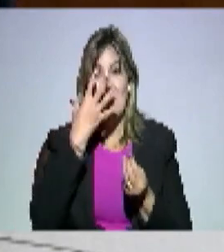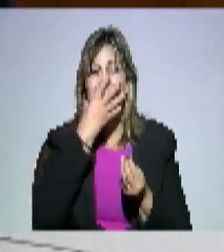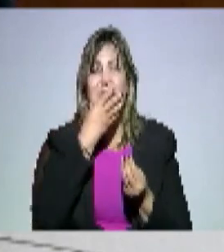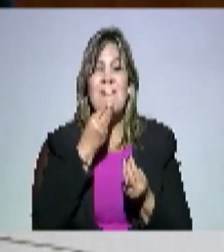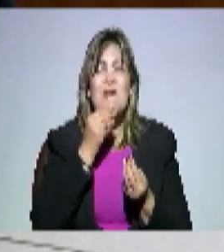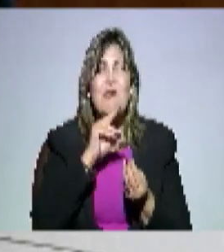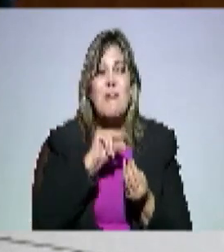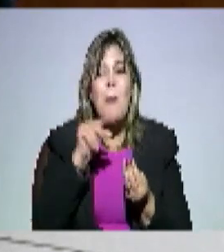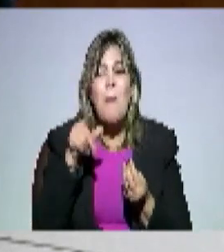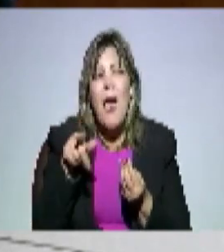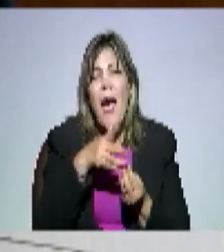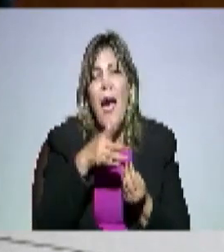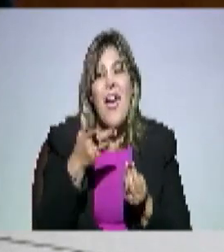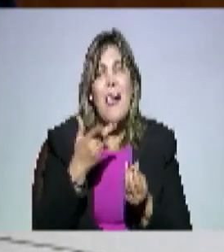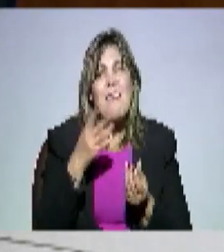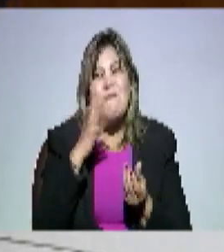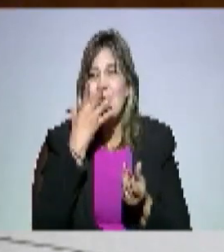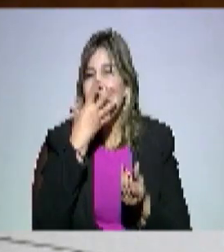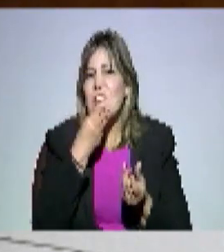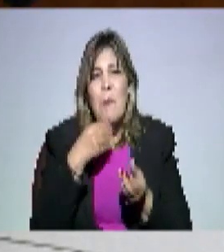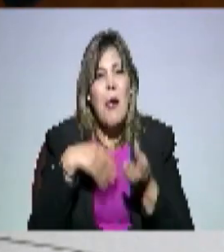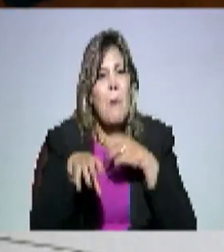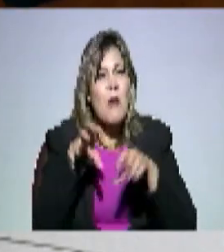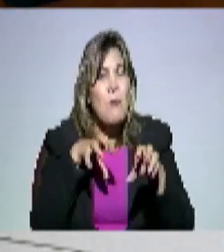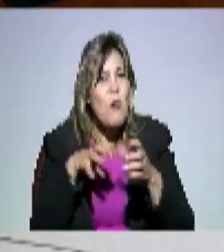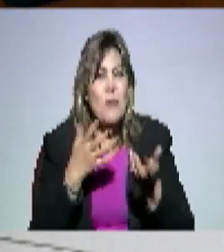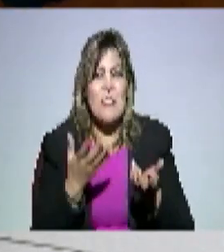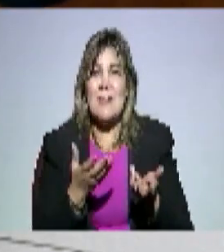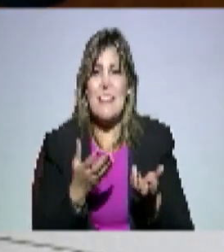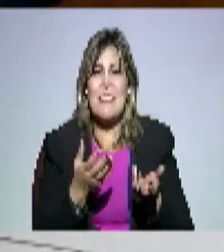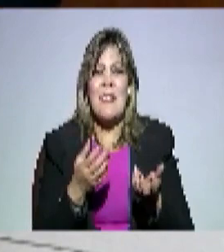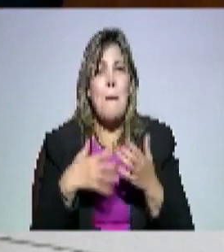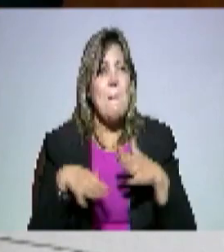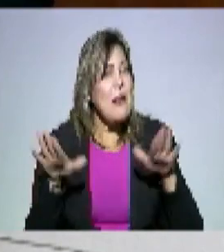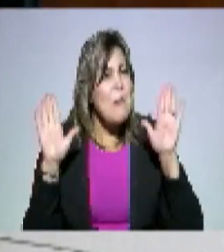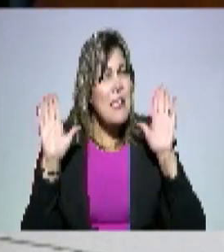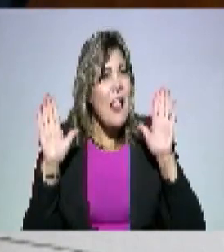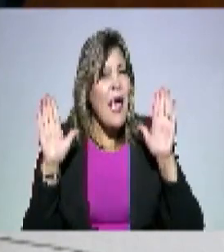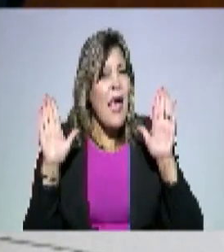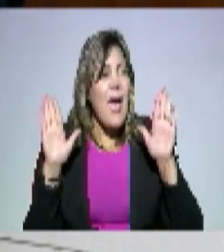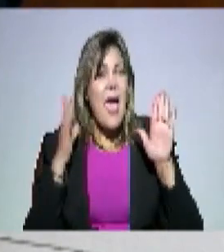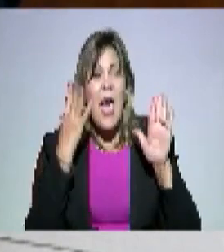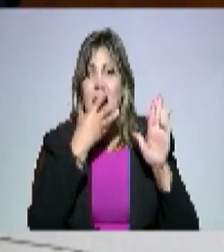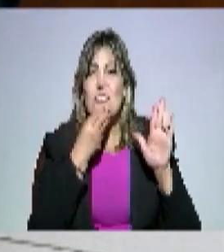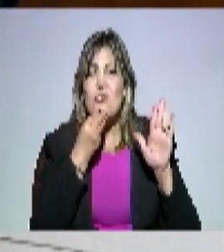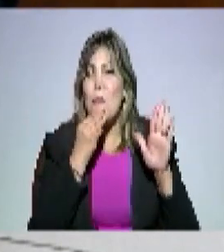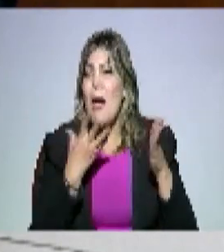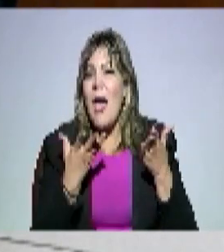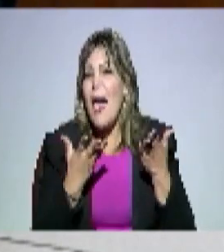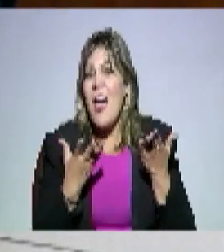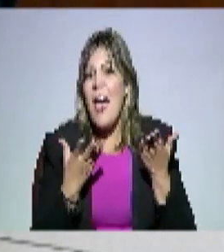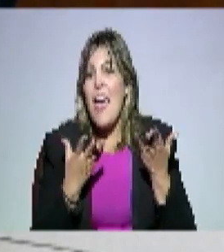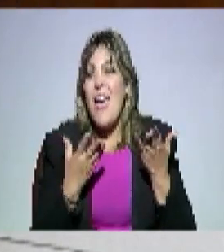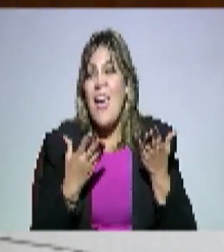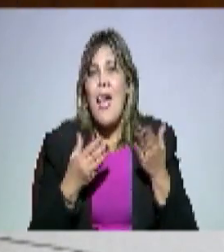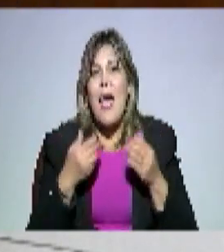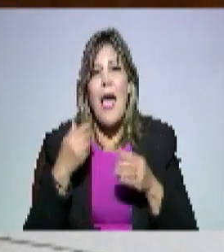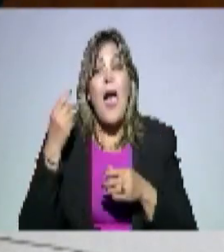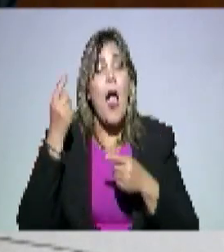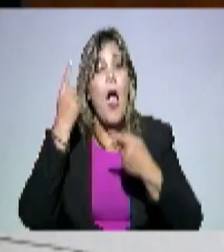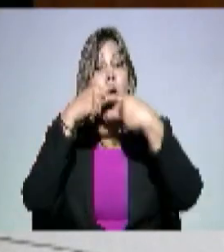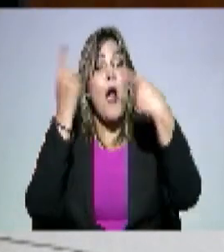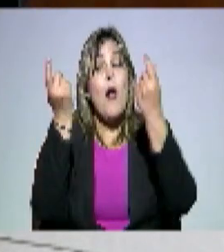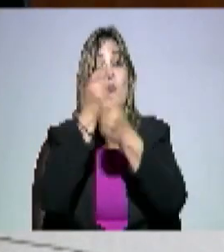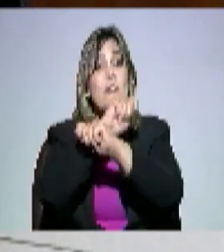منهم ممكن ابقى شبه مري مورقس ممكن ابقى شبه ماريمينا ممكن ابقى شبه قديس ابو سيفين